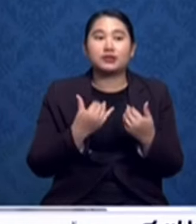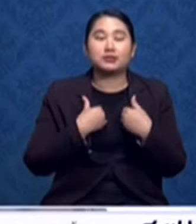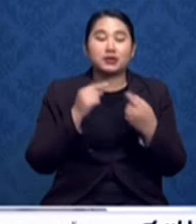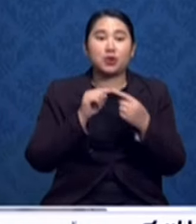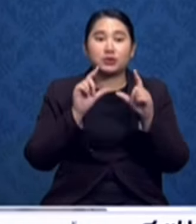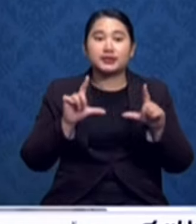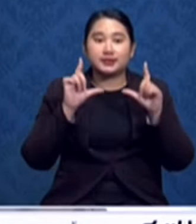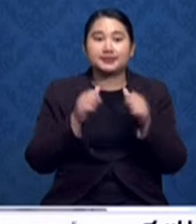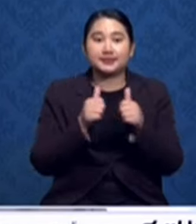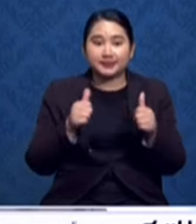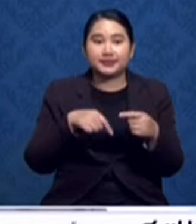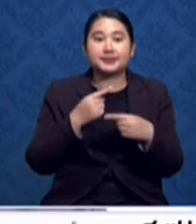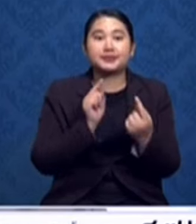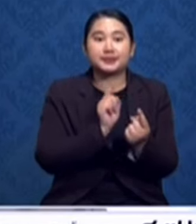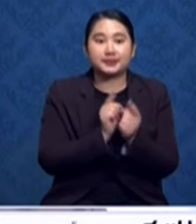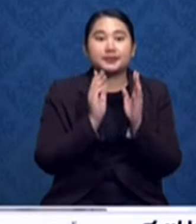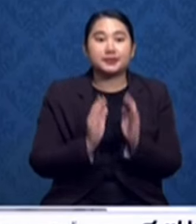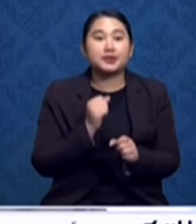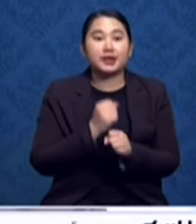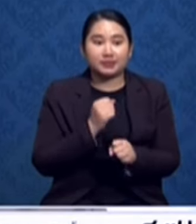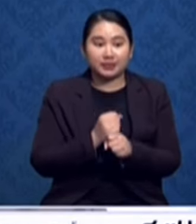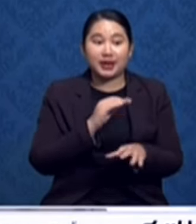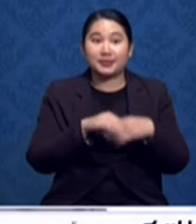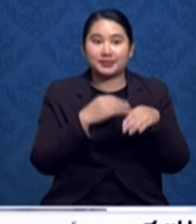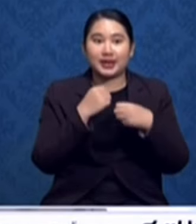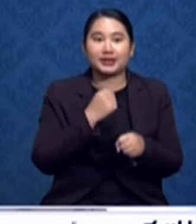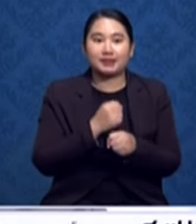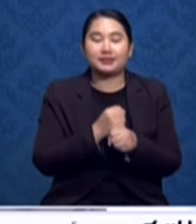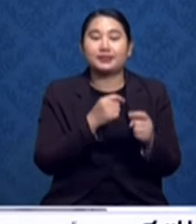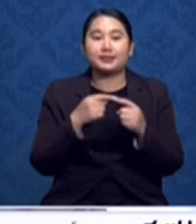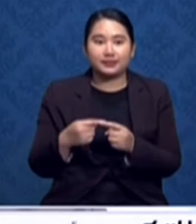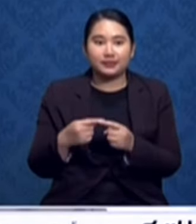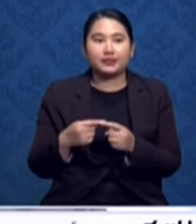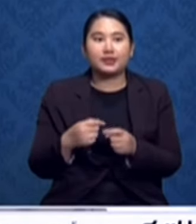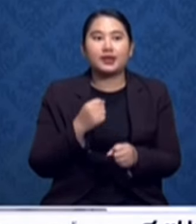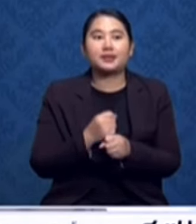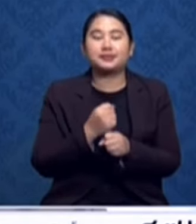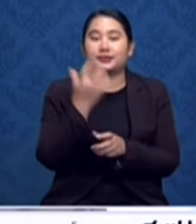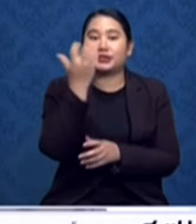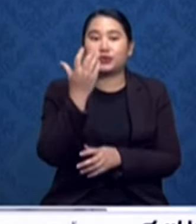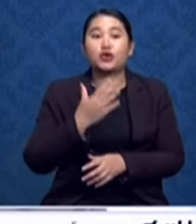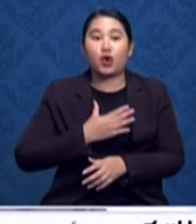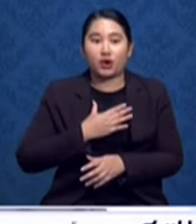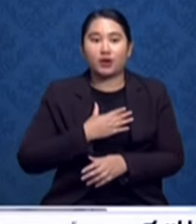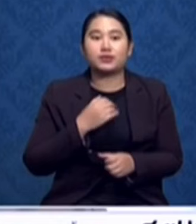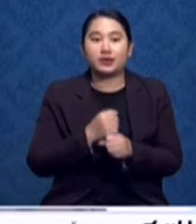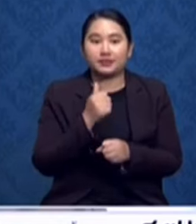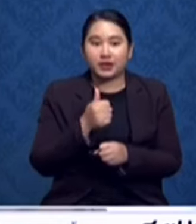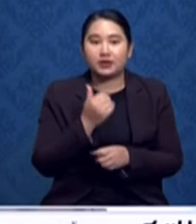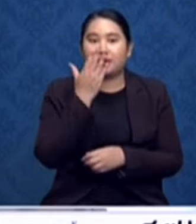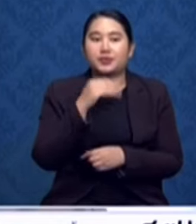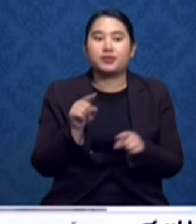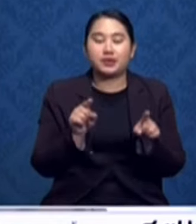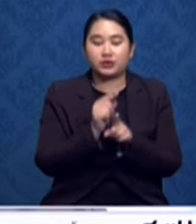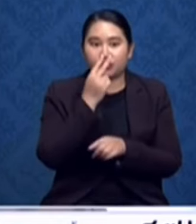จะไปหาผู้ผลิตรายการอย่างนี้แล้วก็ยกระดับเขามาสู่แพลตฟอร์มของเราที่มันใหญ่ขึ้นเนื่องจากก็มีเนื้อห